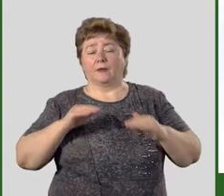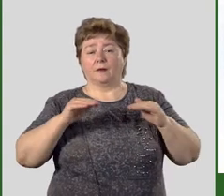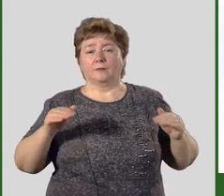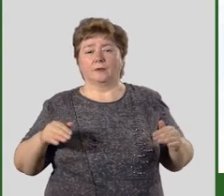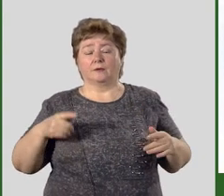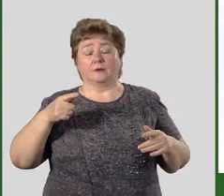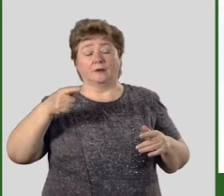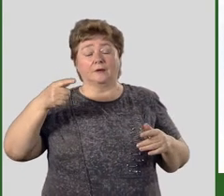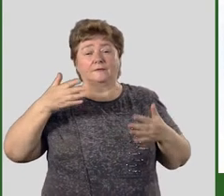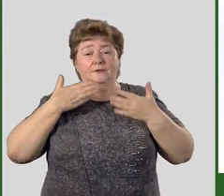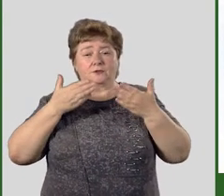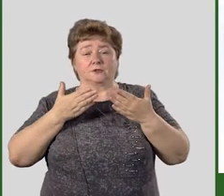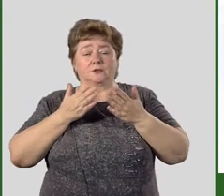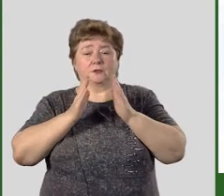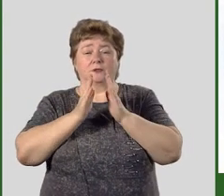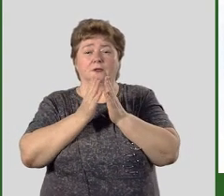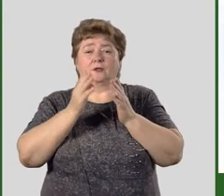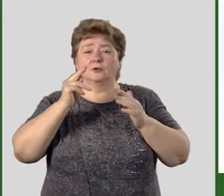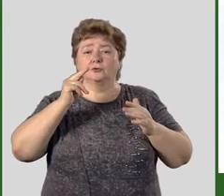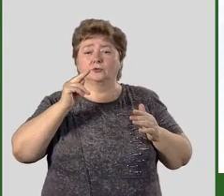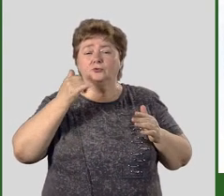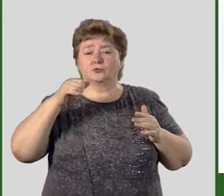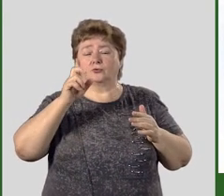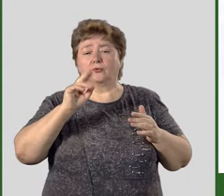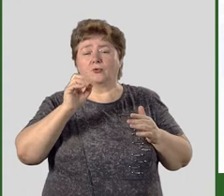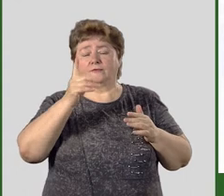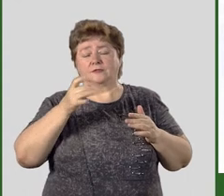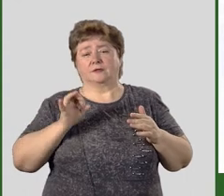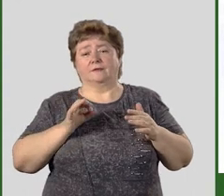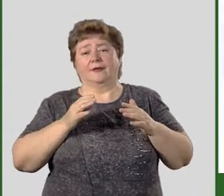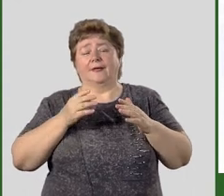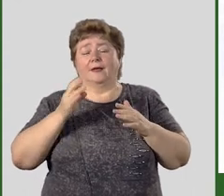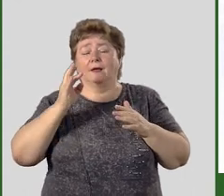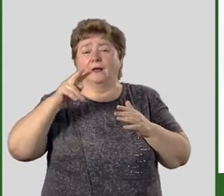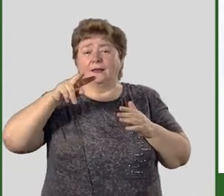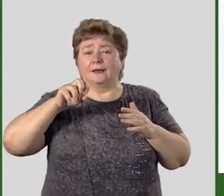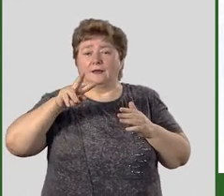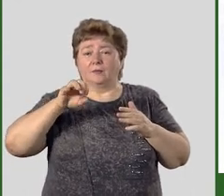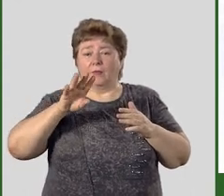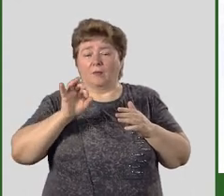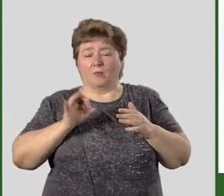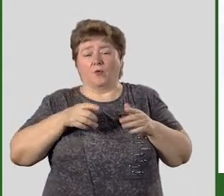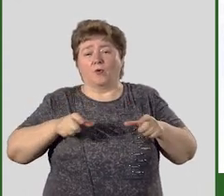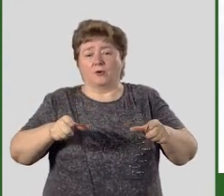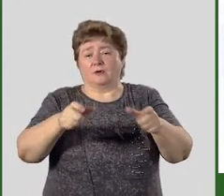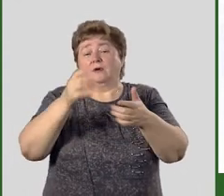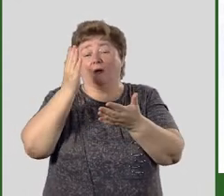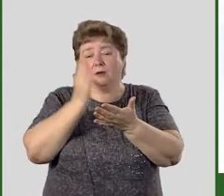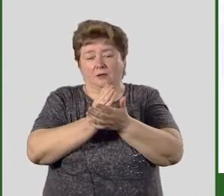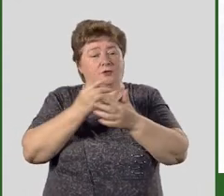Ребята, вы, наверное, все читали рассказы Чуйковского. Так вот, река Лимпопо на самом